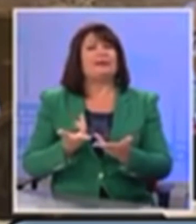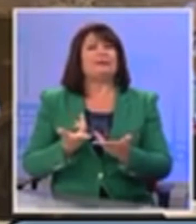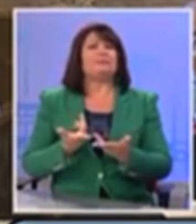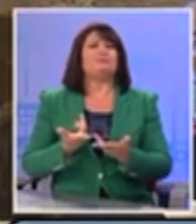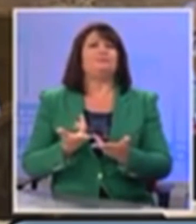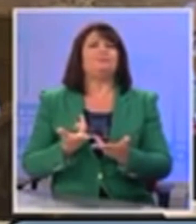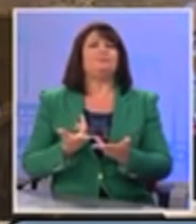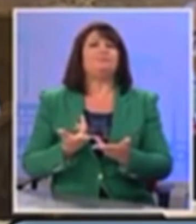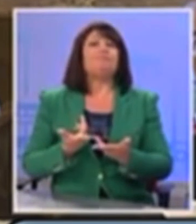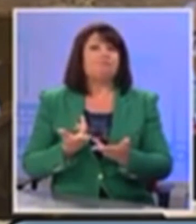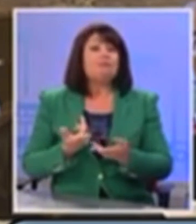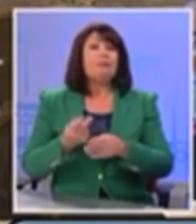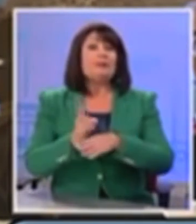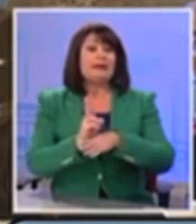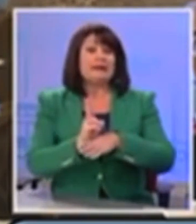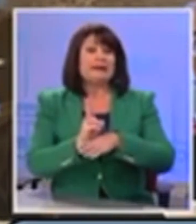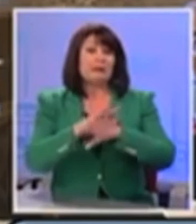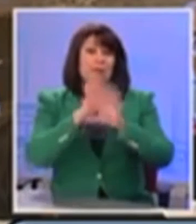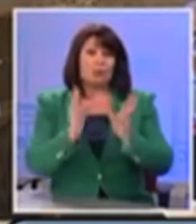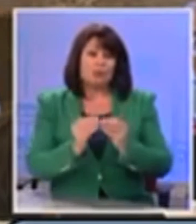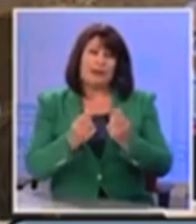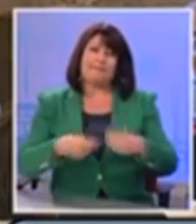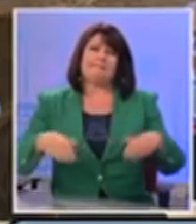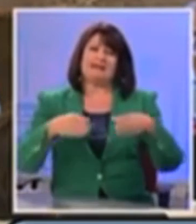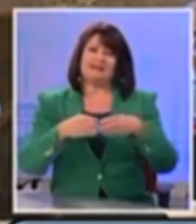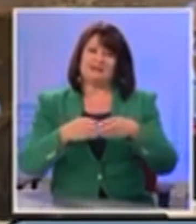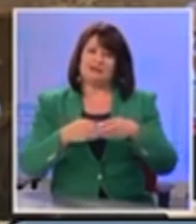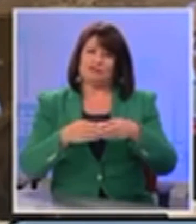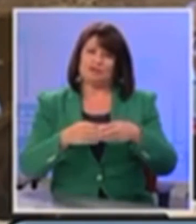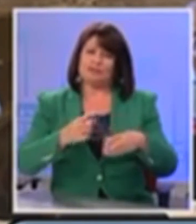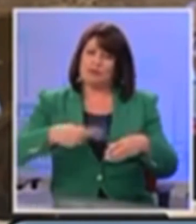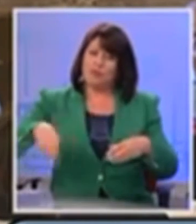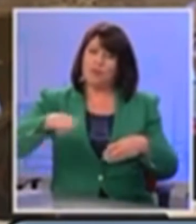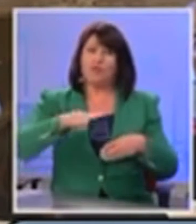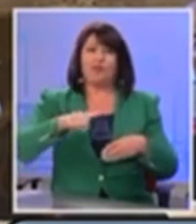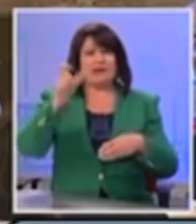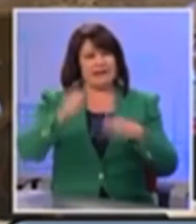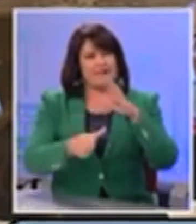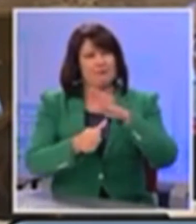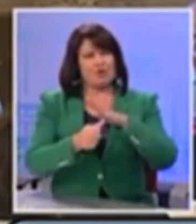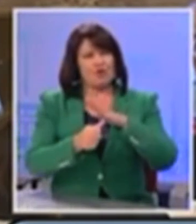Parlement a contribué aux amendements du texte. Travail important qui a été